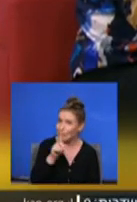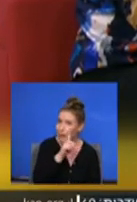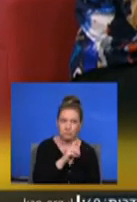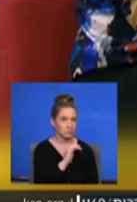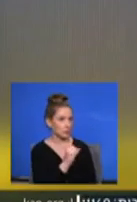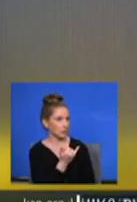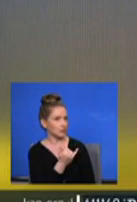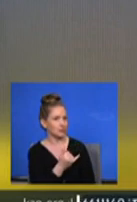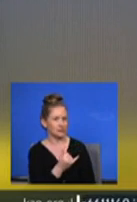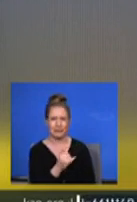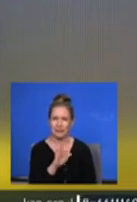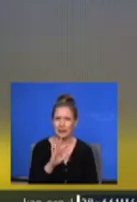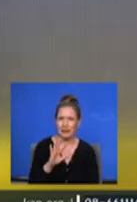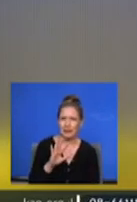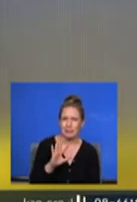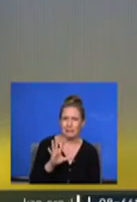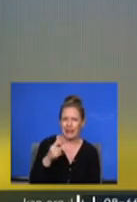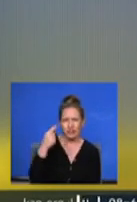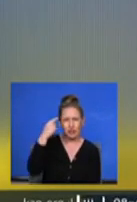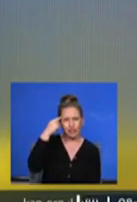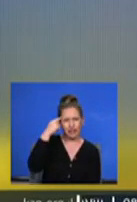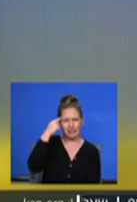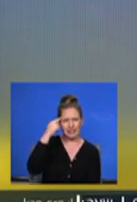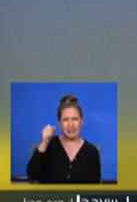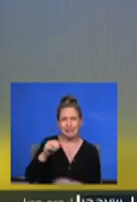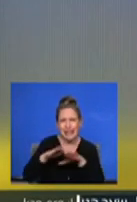What would you think if your children would have been executed in front